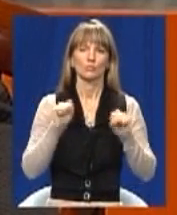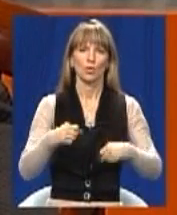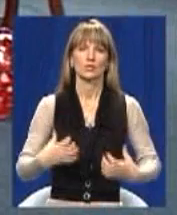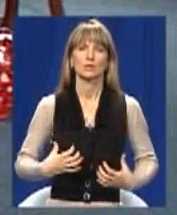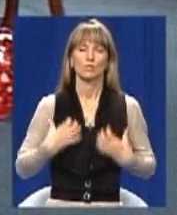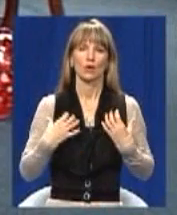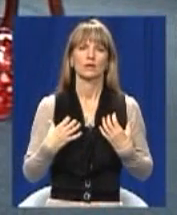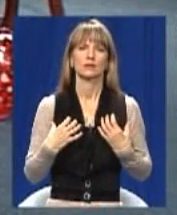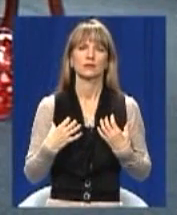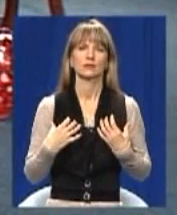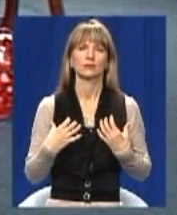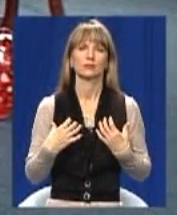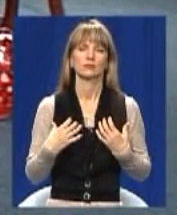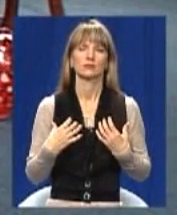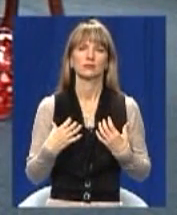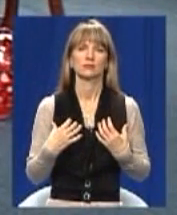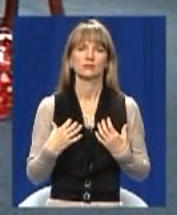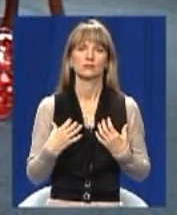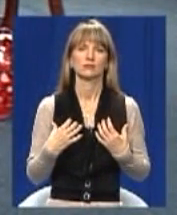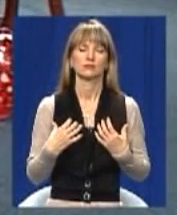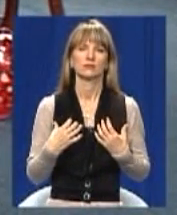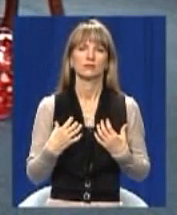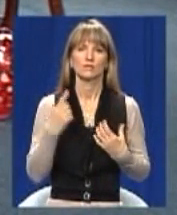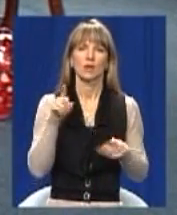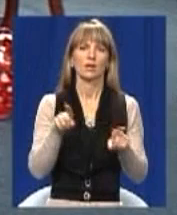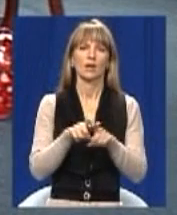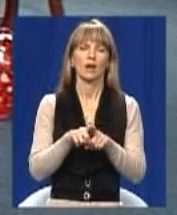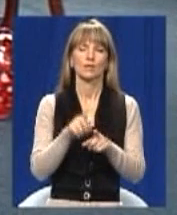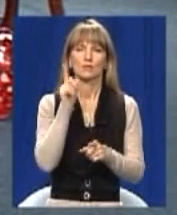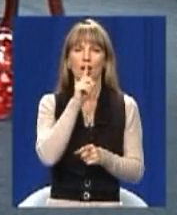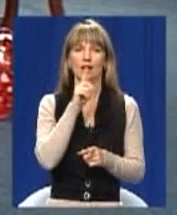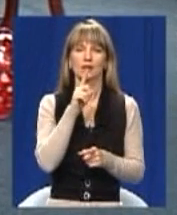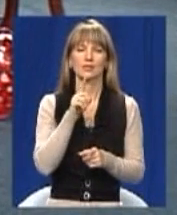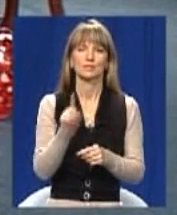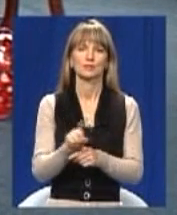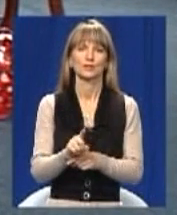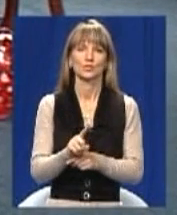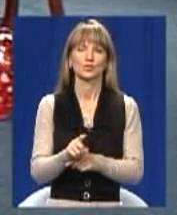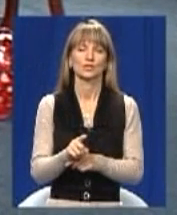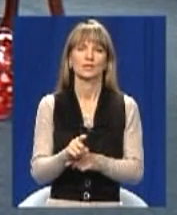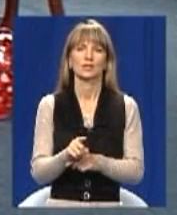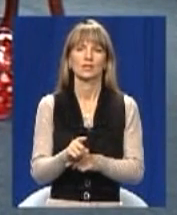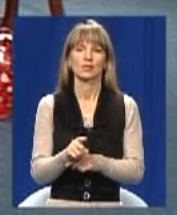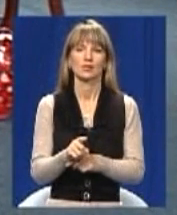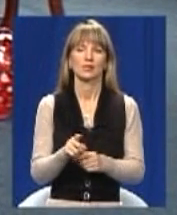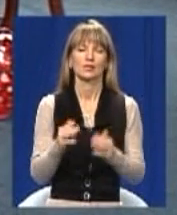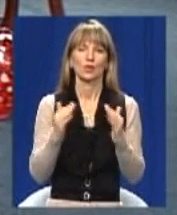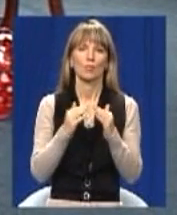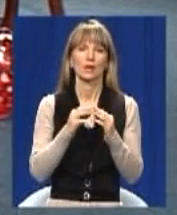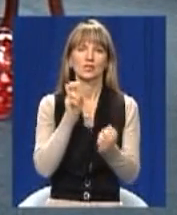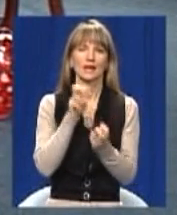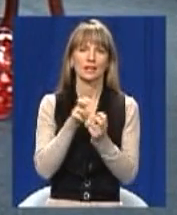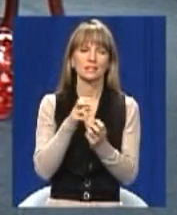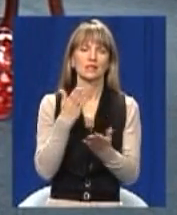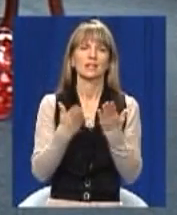испугаться, если это вообще там как хомячки или какие-то там домашние крыски. Ну